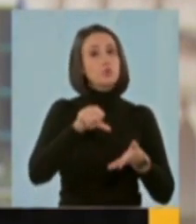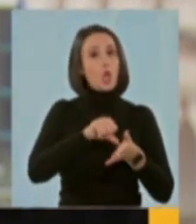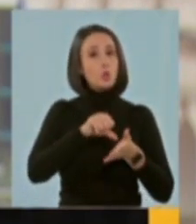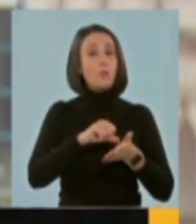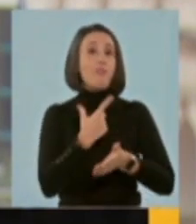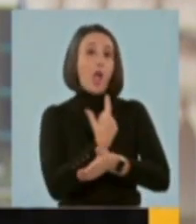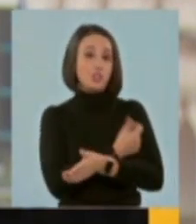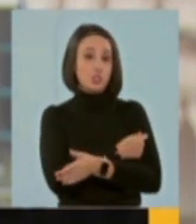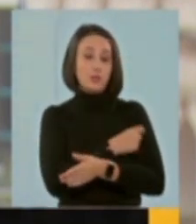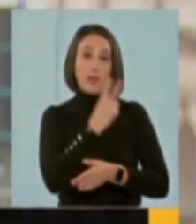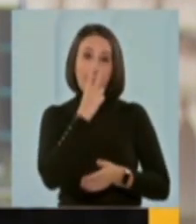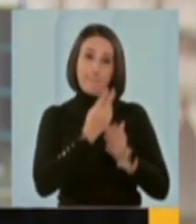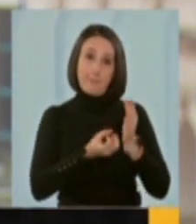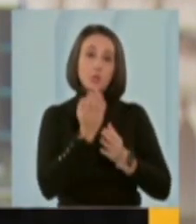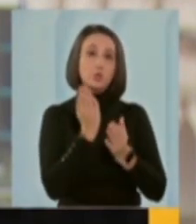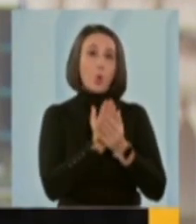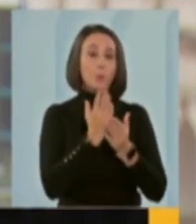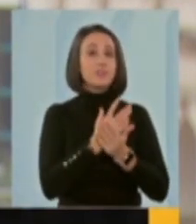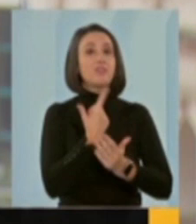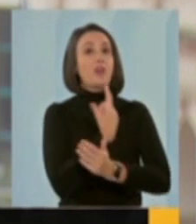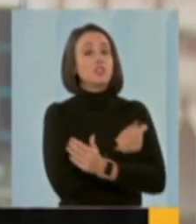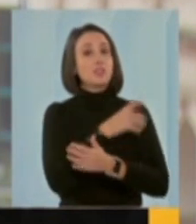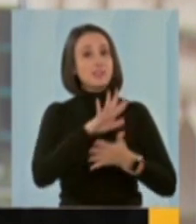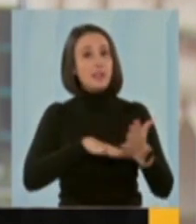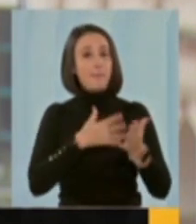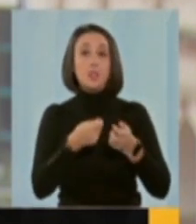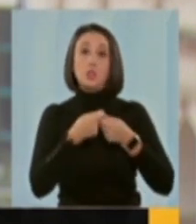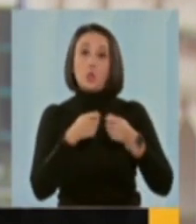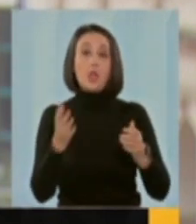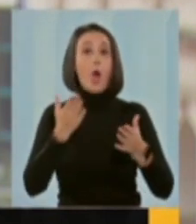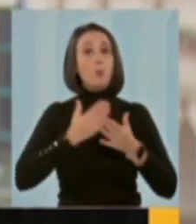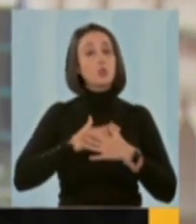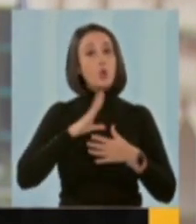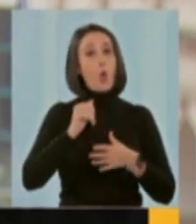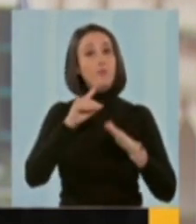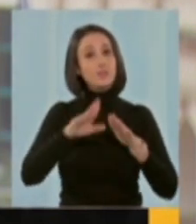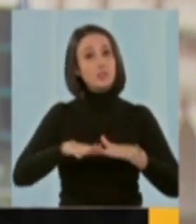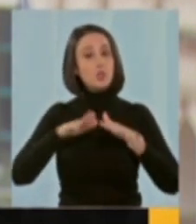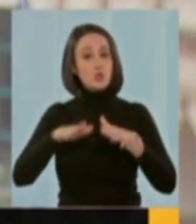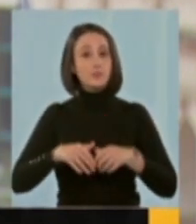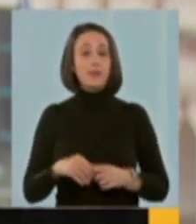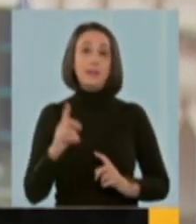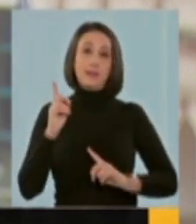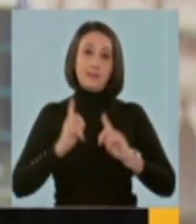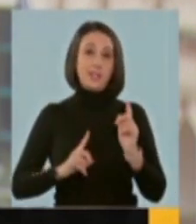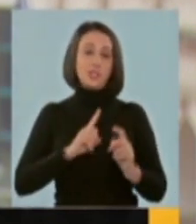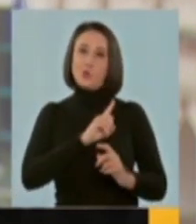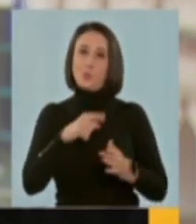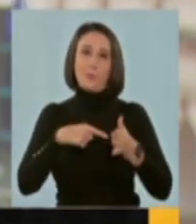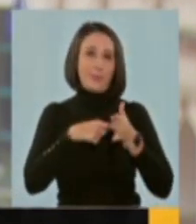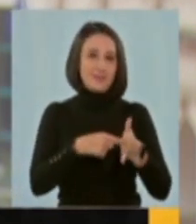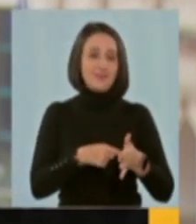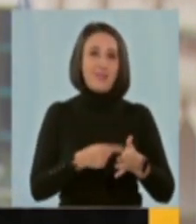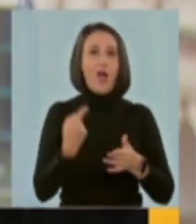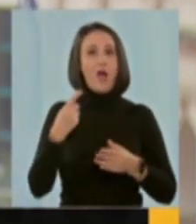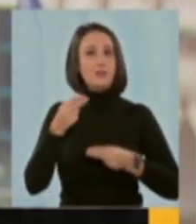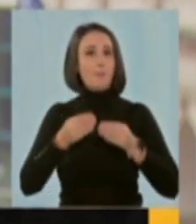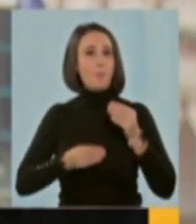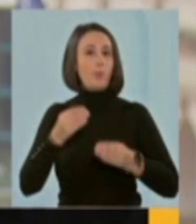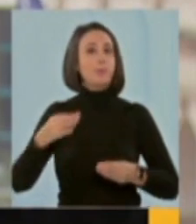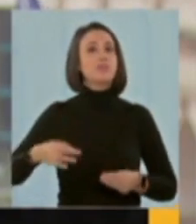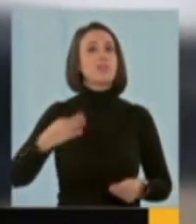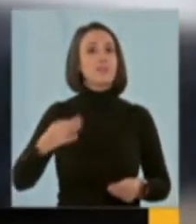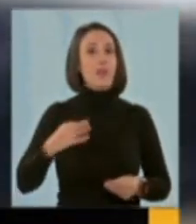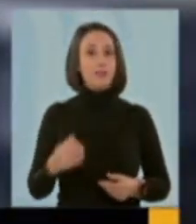de vaccinare, care apare în acte ca fiind imunizat cu schemă completă, a murit de COVID-19, deși nu prezenta comorbidități.